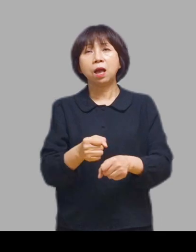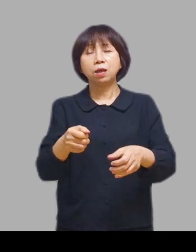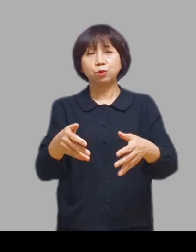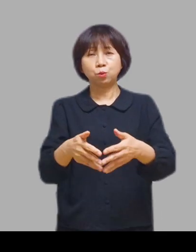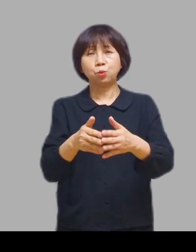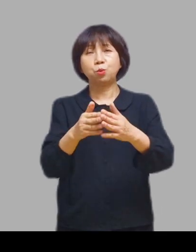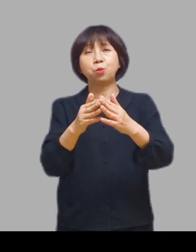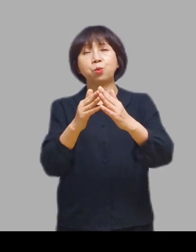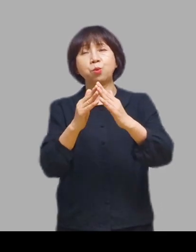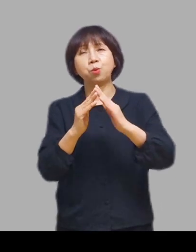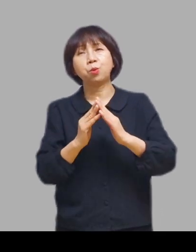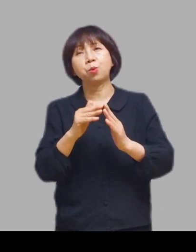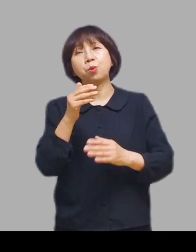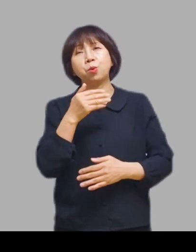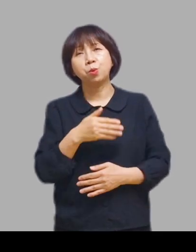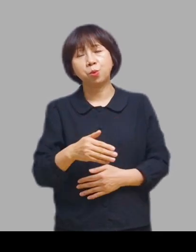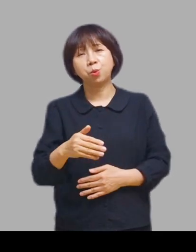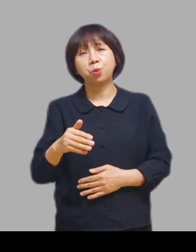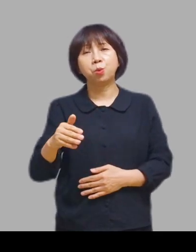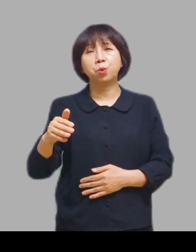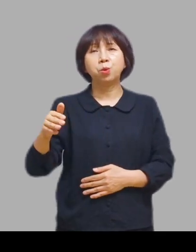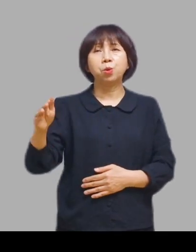함께 찬양합니다.